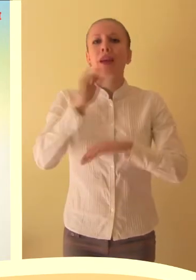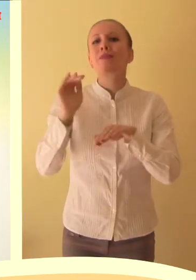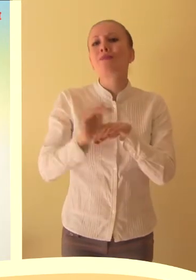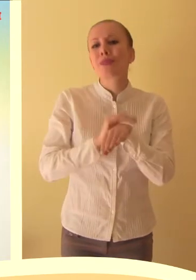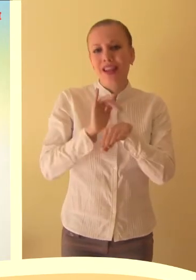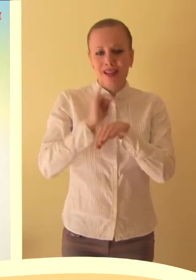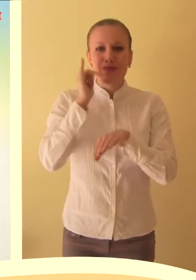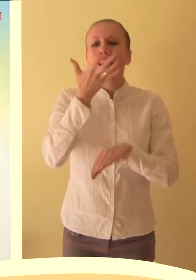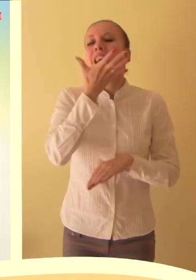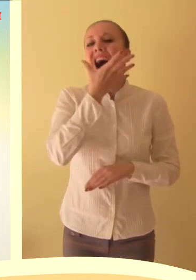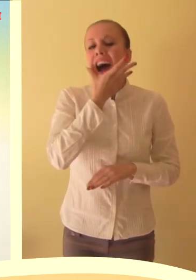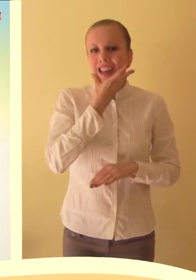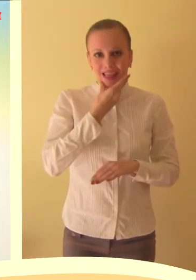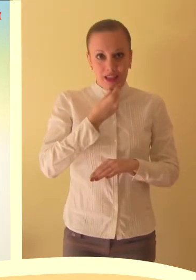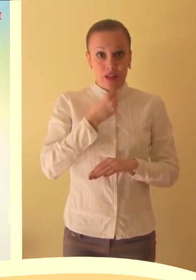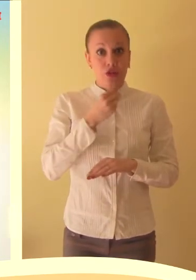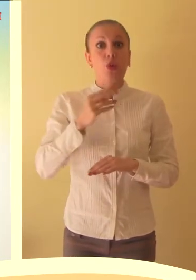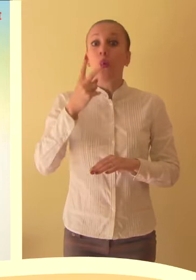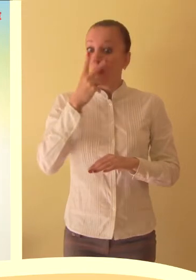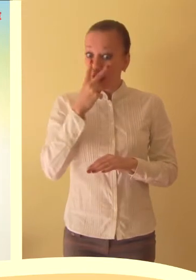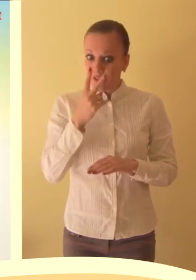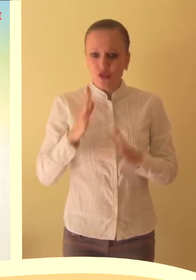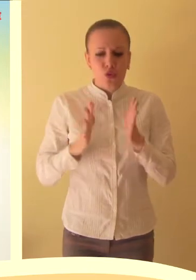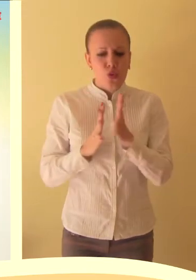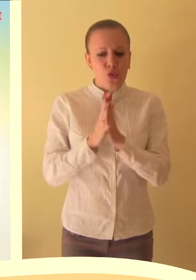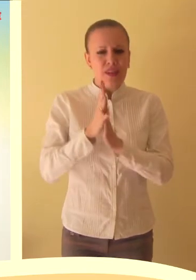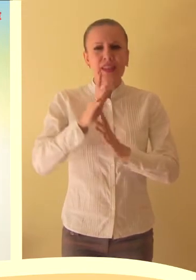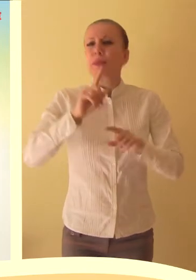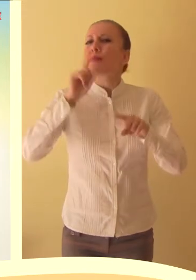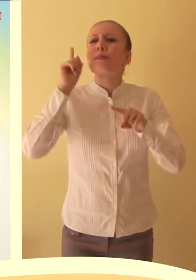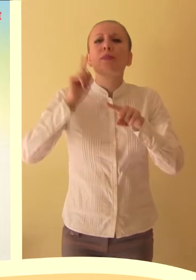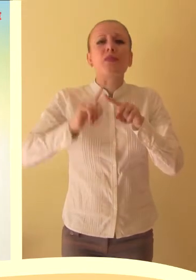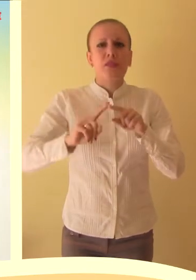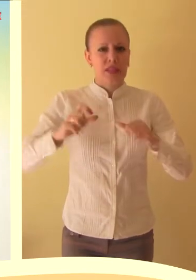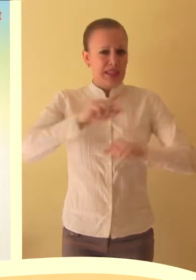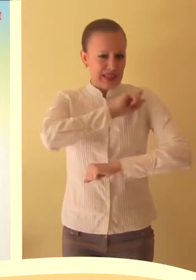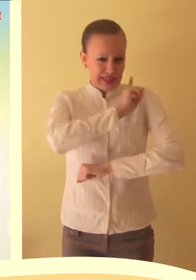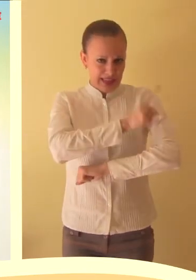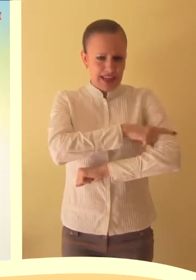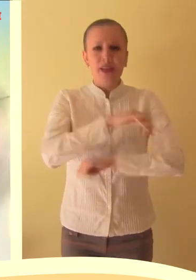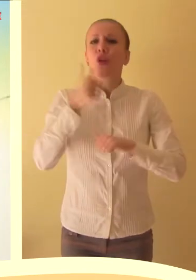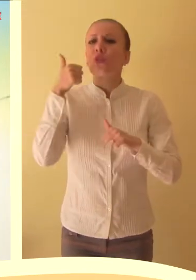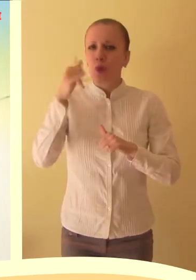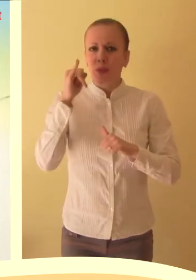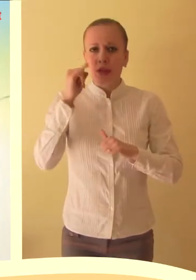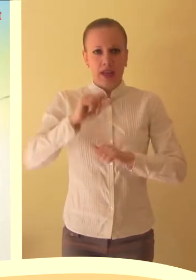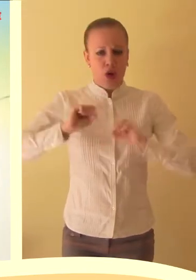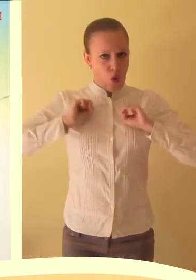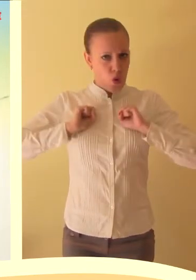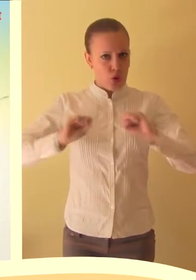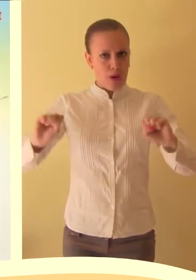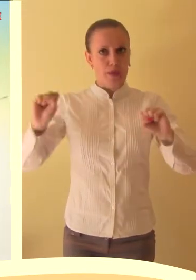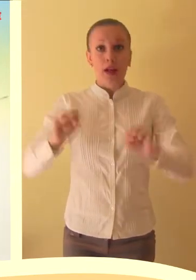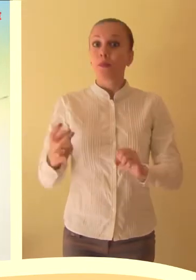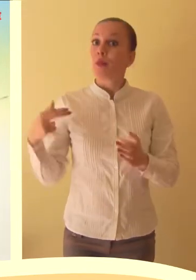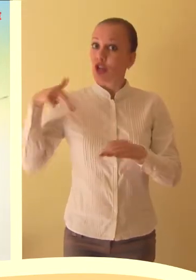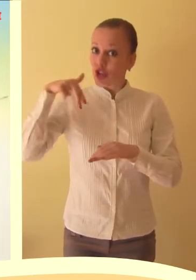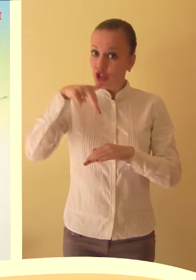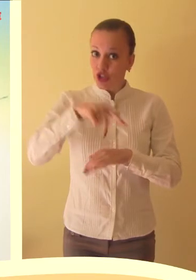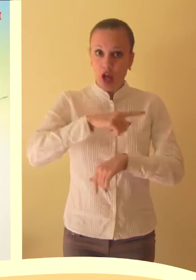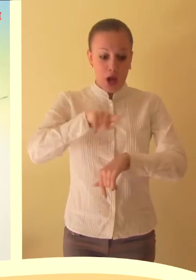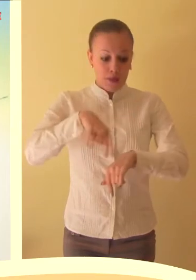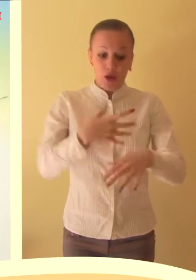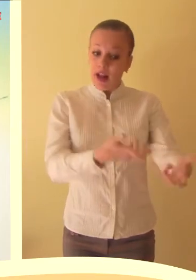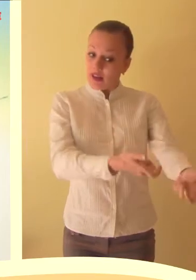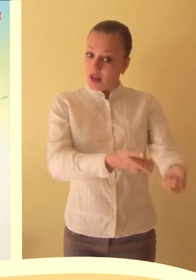стане сильним, милим і гарненьким, Одразу вирости здоровим, міцним, добрим і хоробрим,